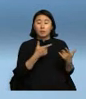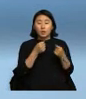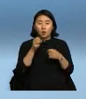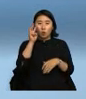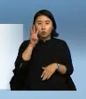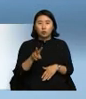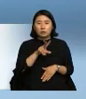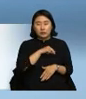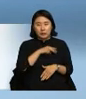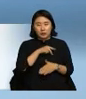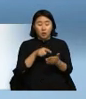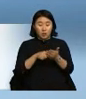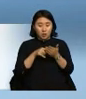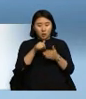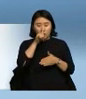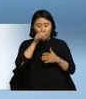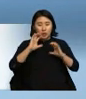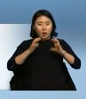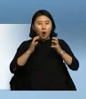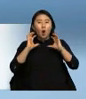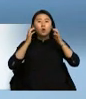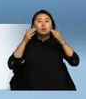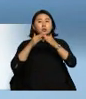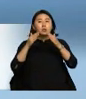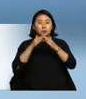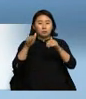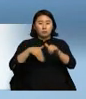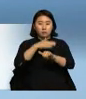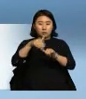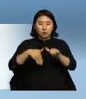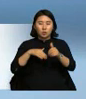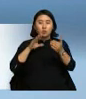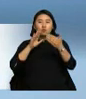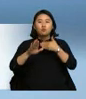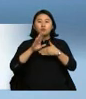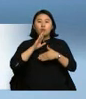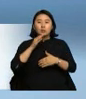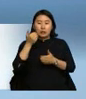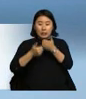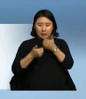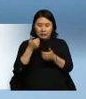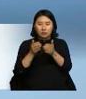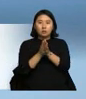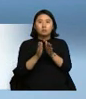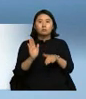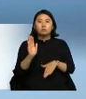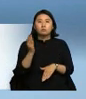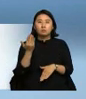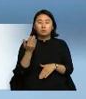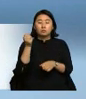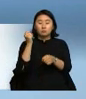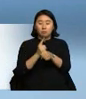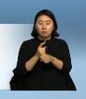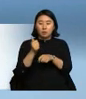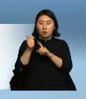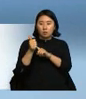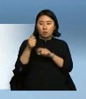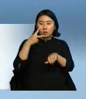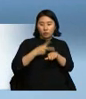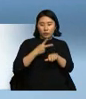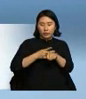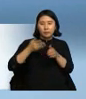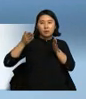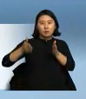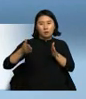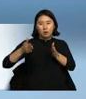이렇게 여주시 의회에서 거론된 국공립 어린이집 사태는 이후 현장 갈등으로 번졌습니다. 이미 원장과